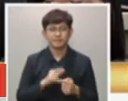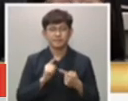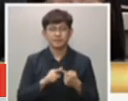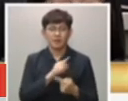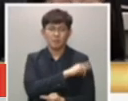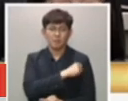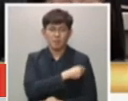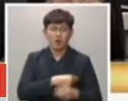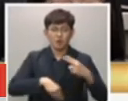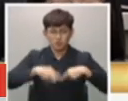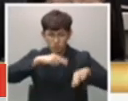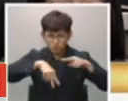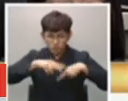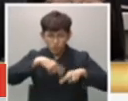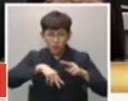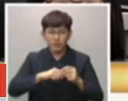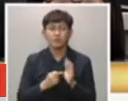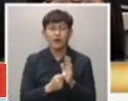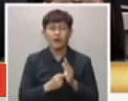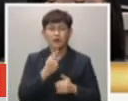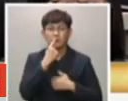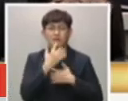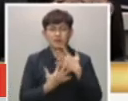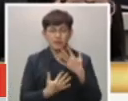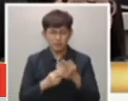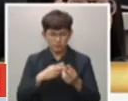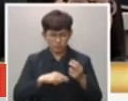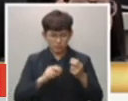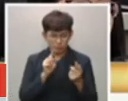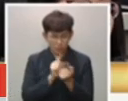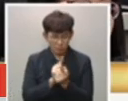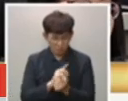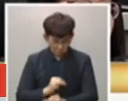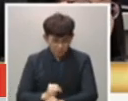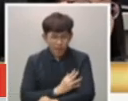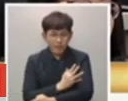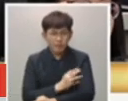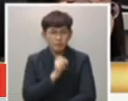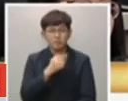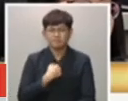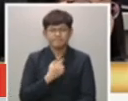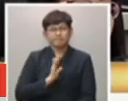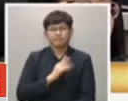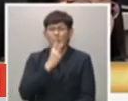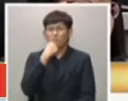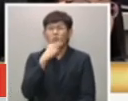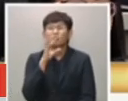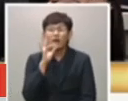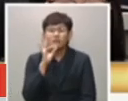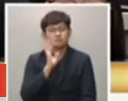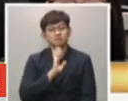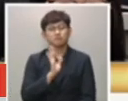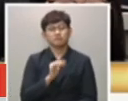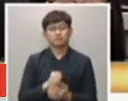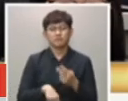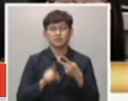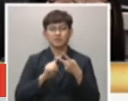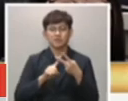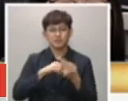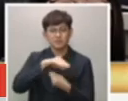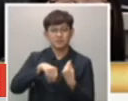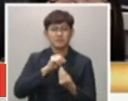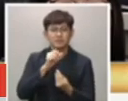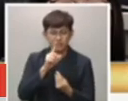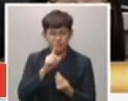ครับถ้าหมอตรวจเลือดออกมาบอกว่าท่านเป็นมะเร็งเนี่ยอย่าไปเถียงว่าเป็นหวัดครับ2นี่แน่นอนที่สุดครับตัวเลขทางเศรษฐกิ